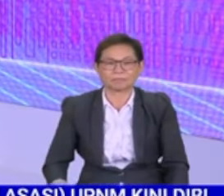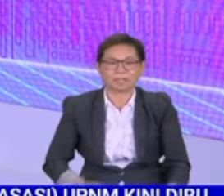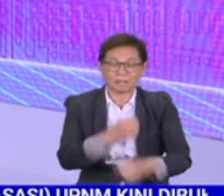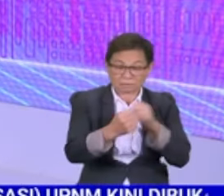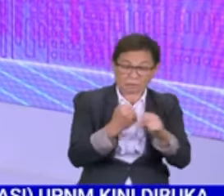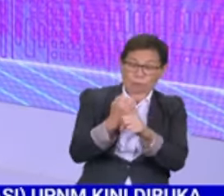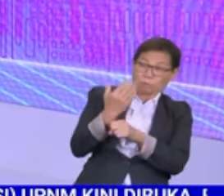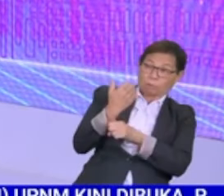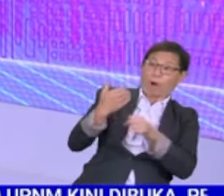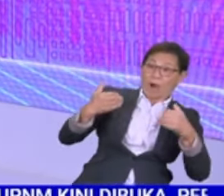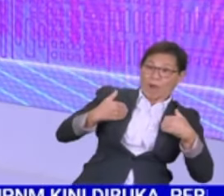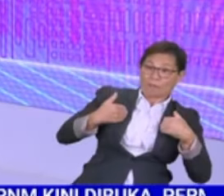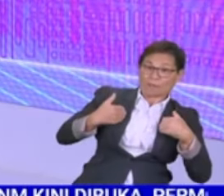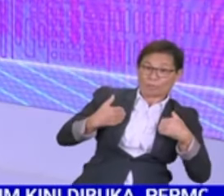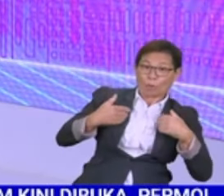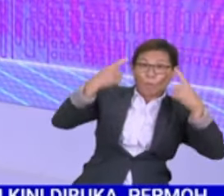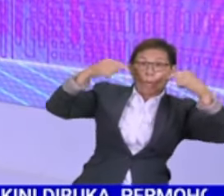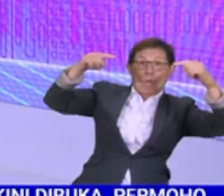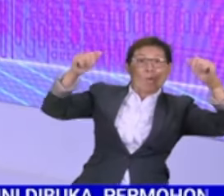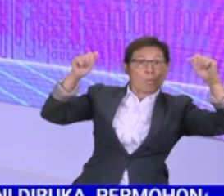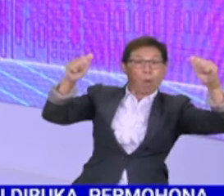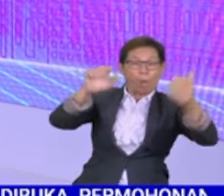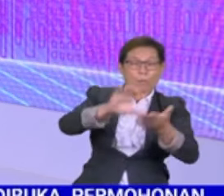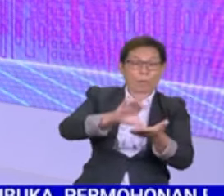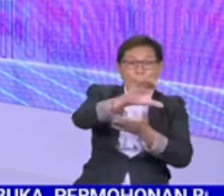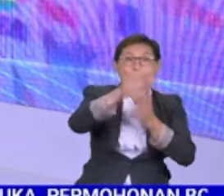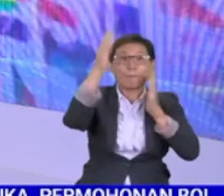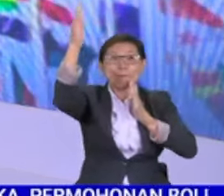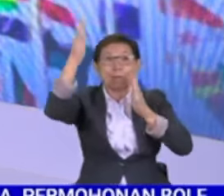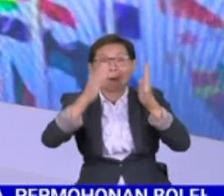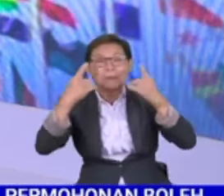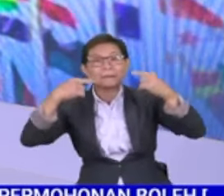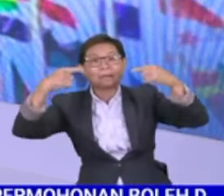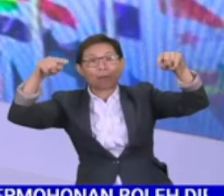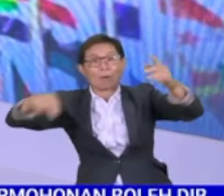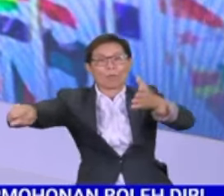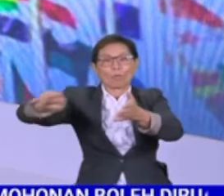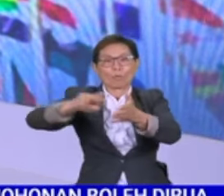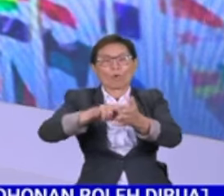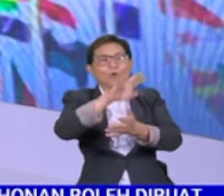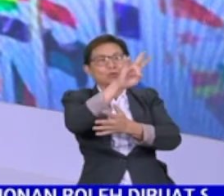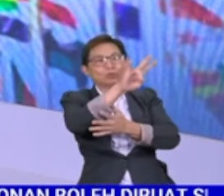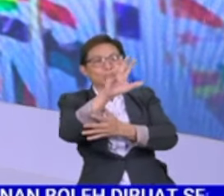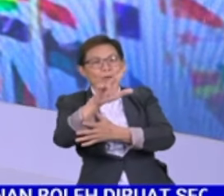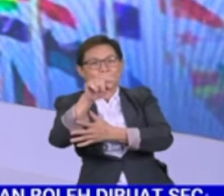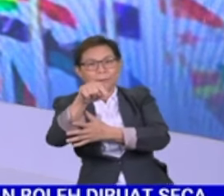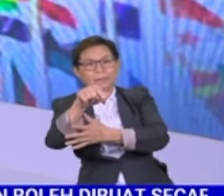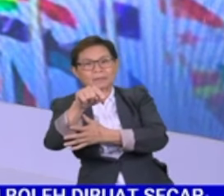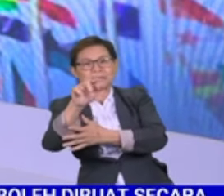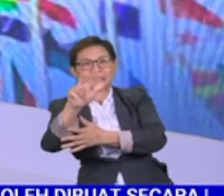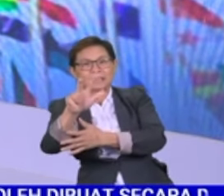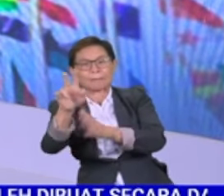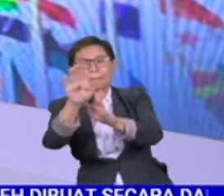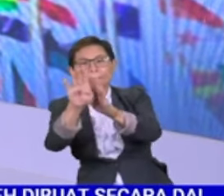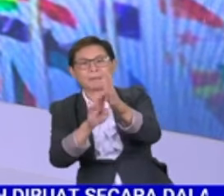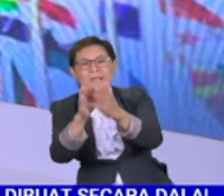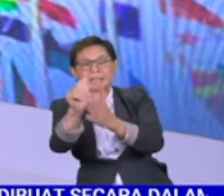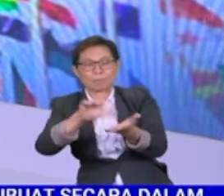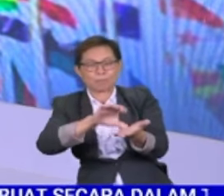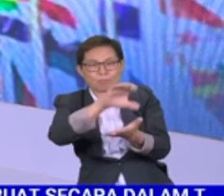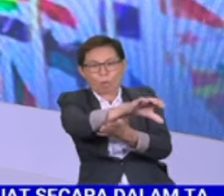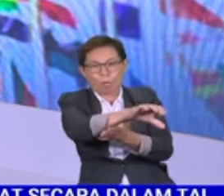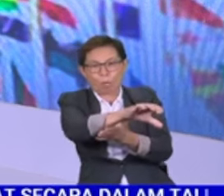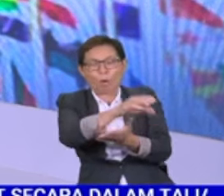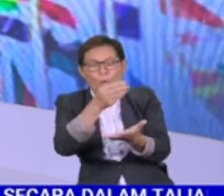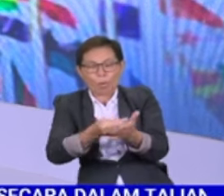Baik, tahun lalu menyaksikan prestasi cemerlang pelaburan negara apabila berjaya merekodkan RM73.3 bilion